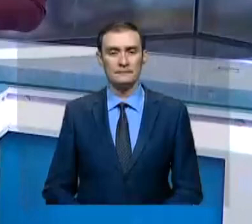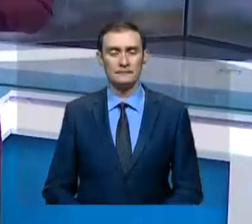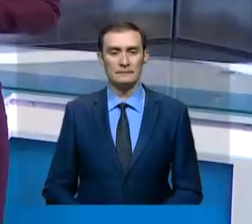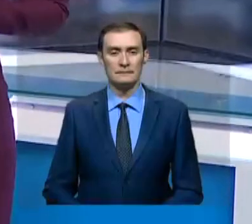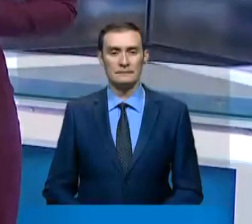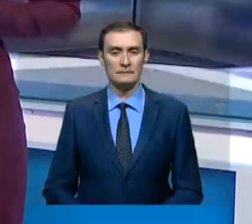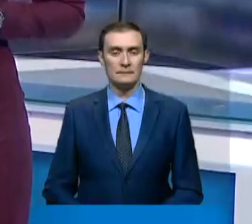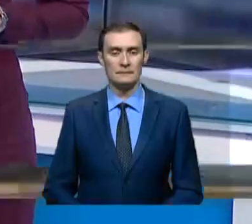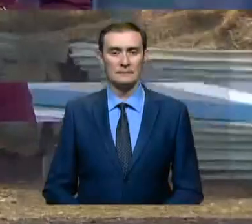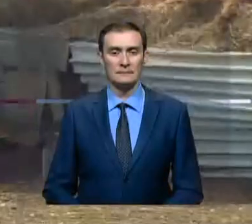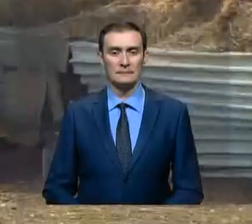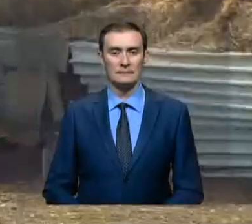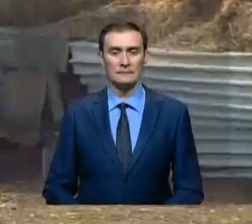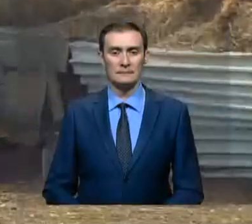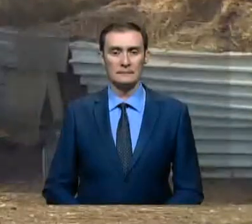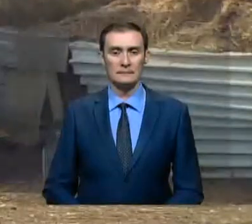главном.